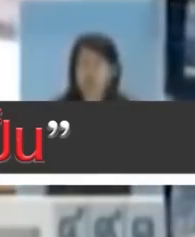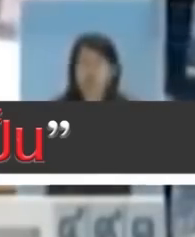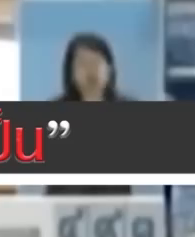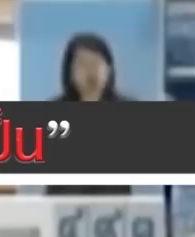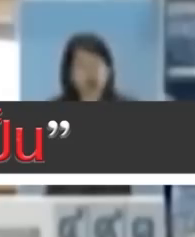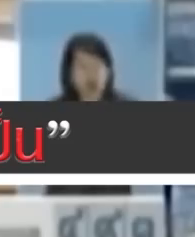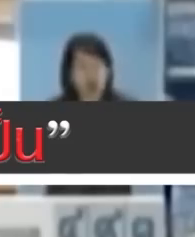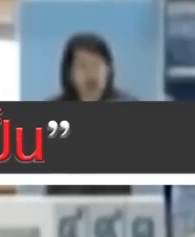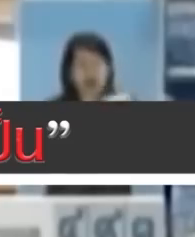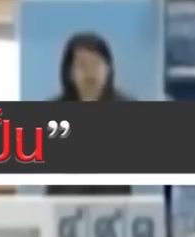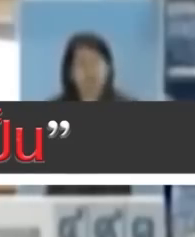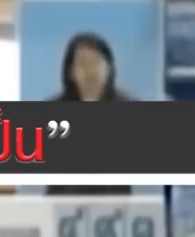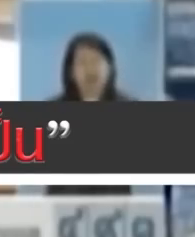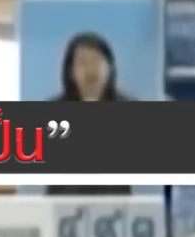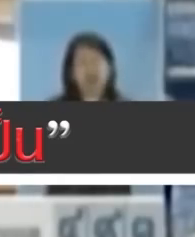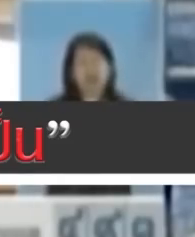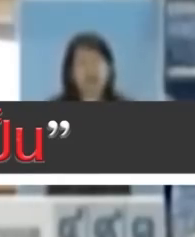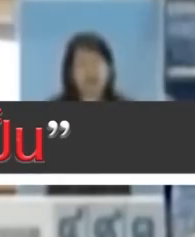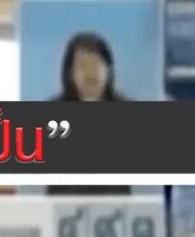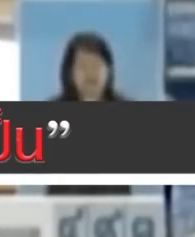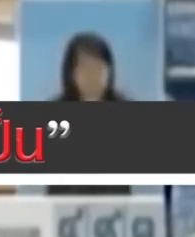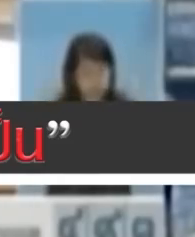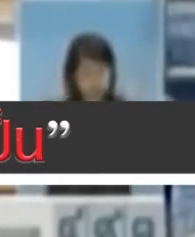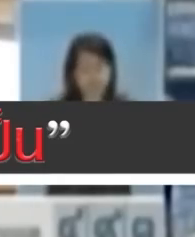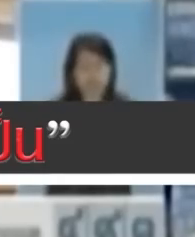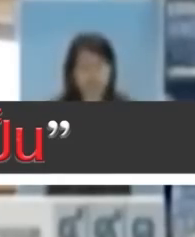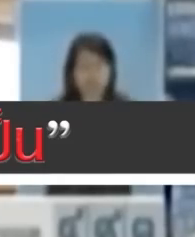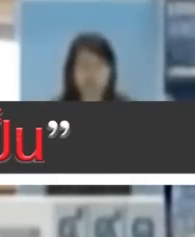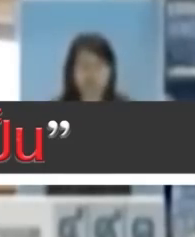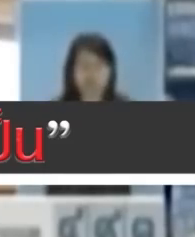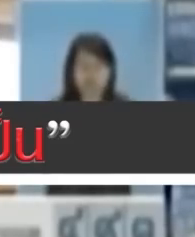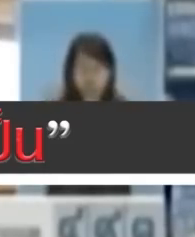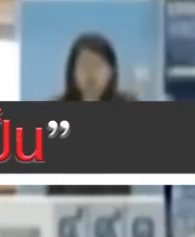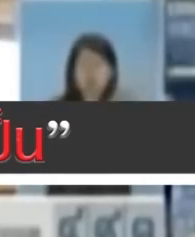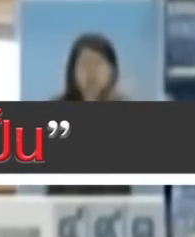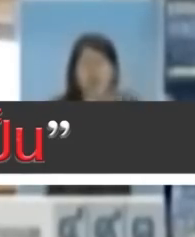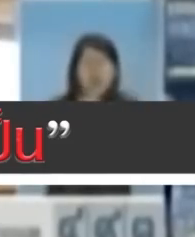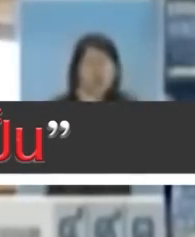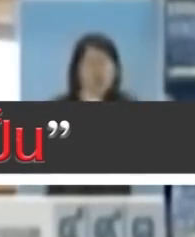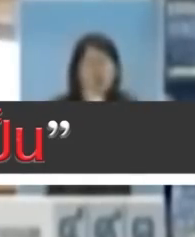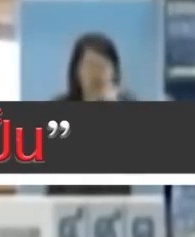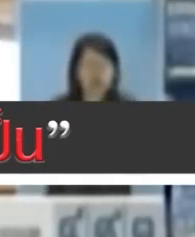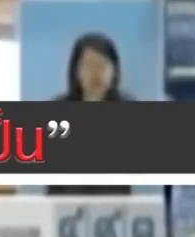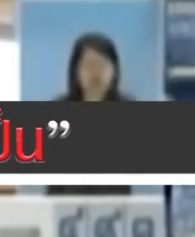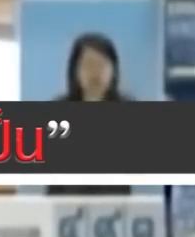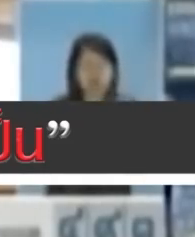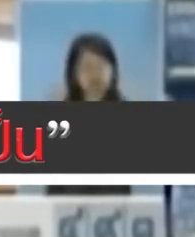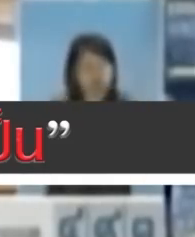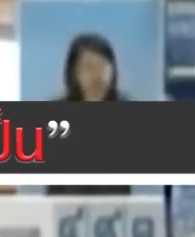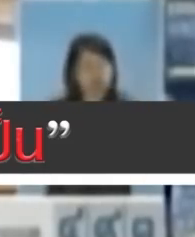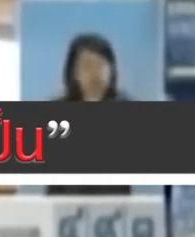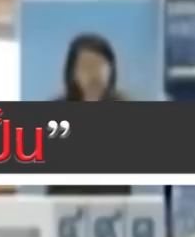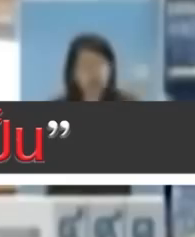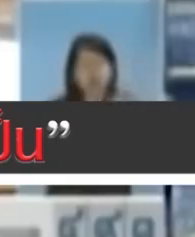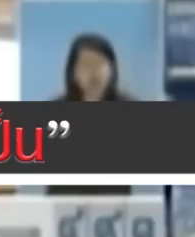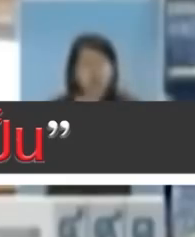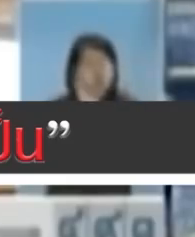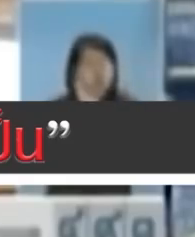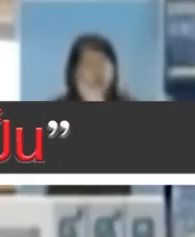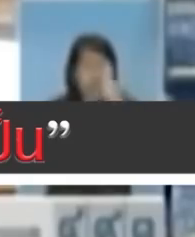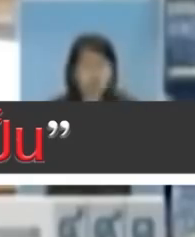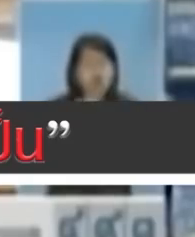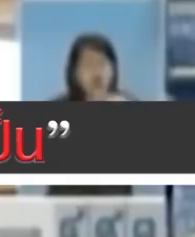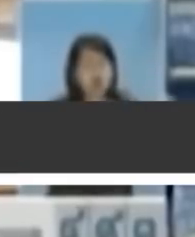ศคำถามที่ผมจะต้องถามท่านนายกต้องตอบผมว่าทำไมท่านต้องโกหกทำไมท่านต้องปล่อยปะละเลยให้มีการทุจริ